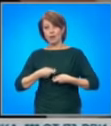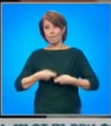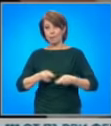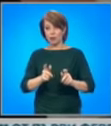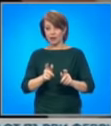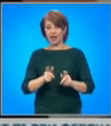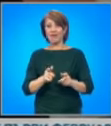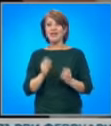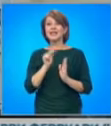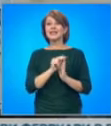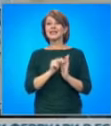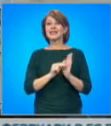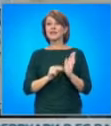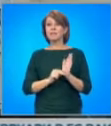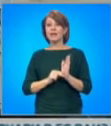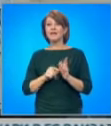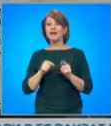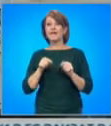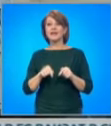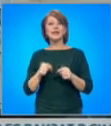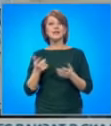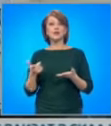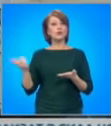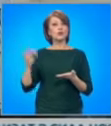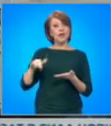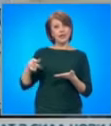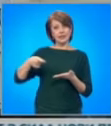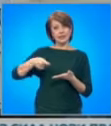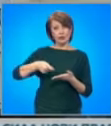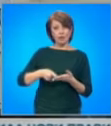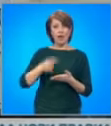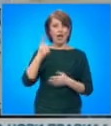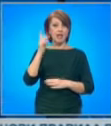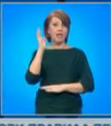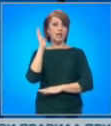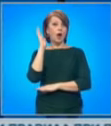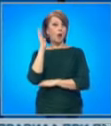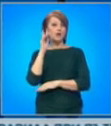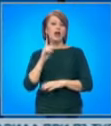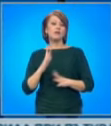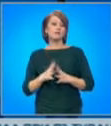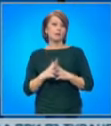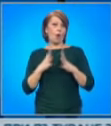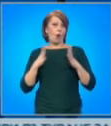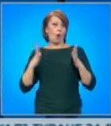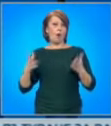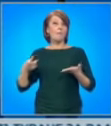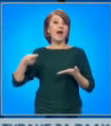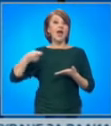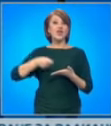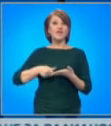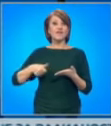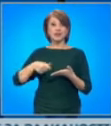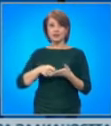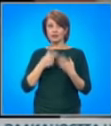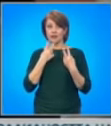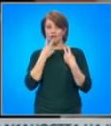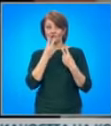които ще бъдат евентуално закупени, защото един хотел е една огромна инвестиция. Виждате последните месеци какво